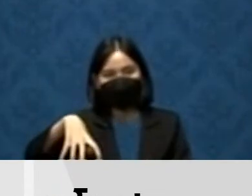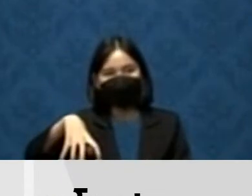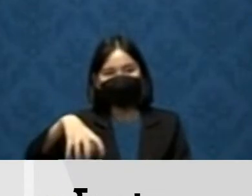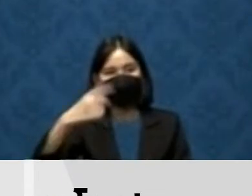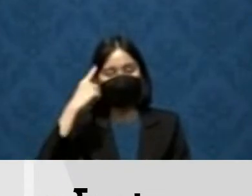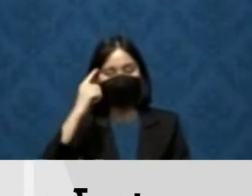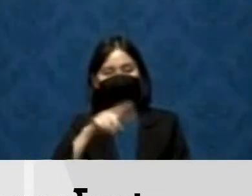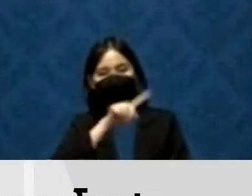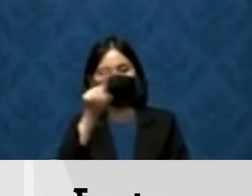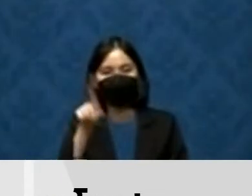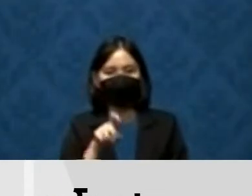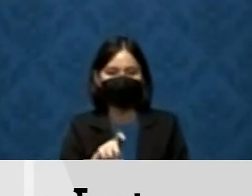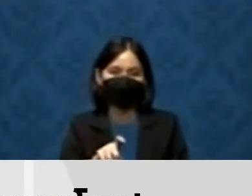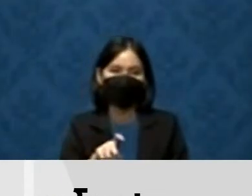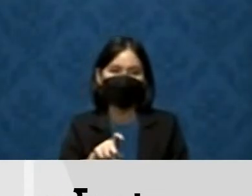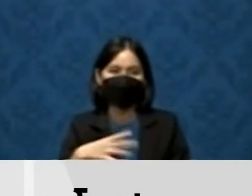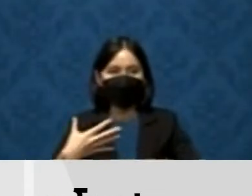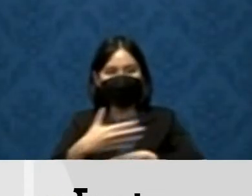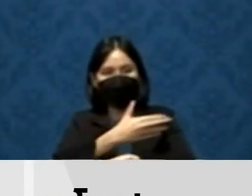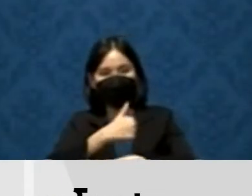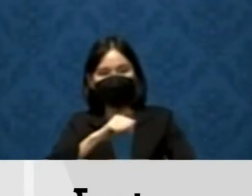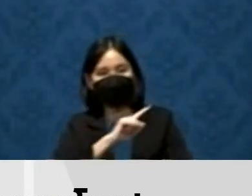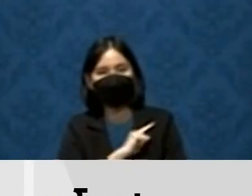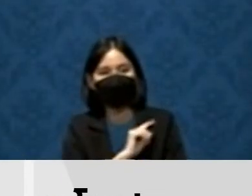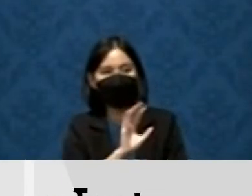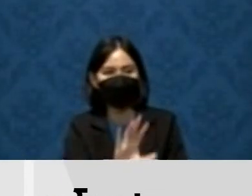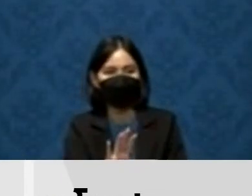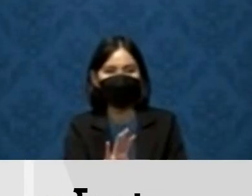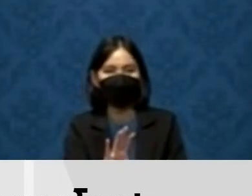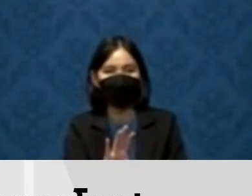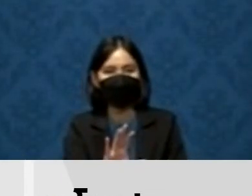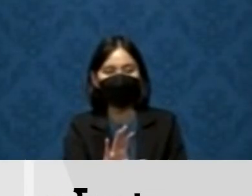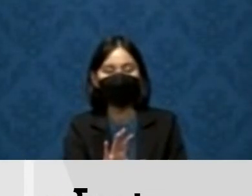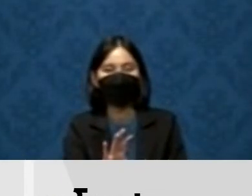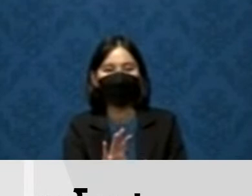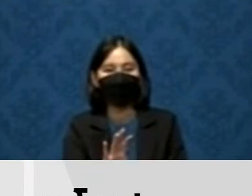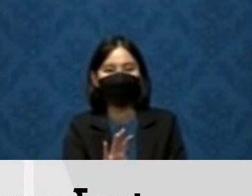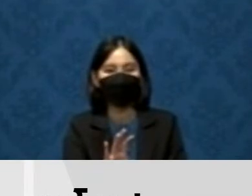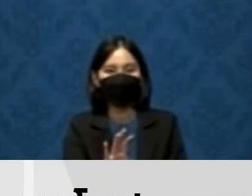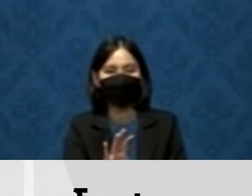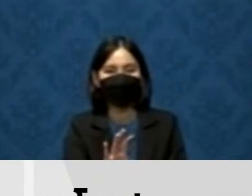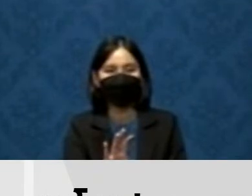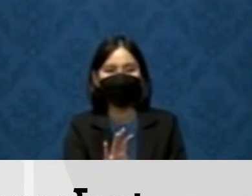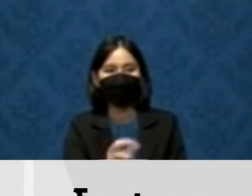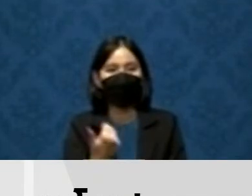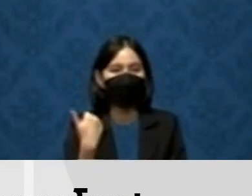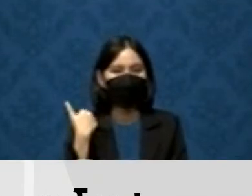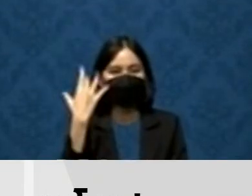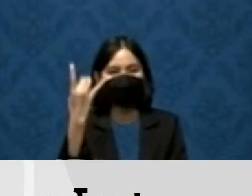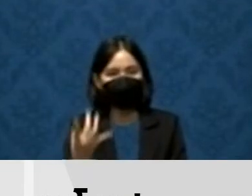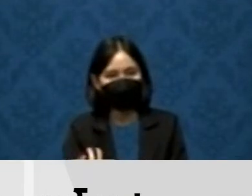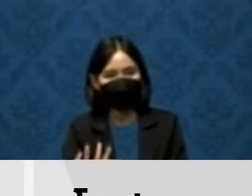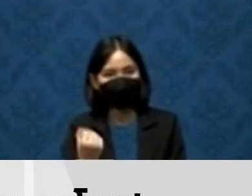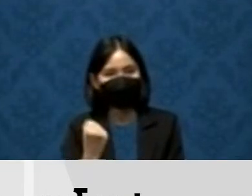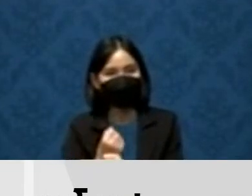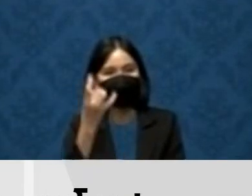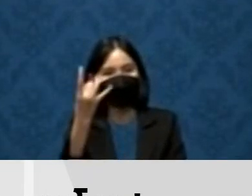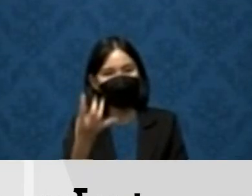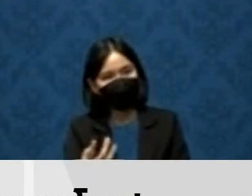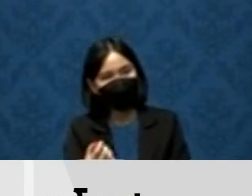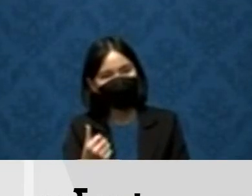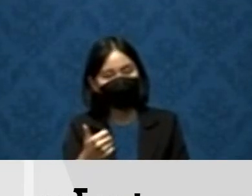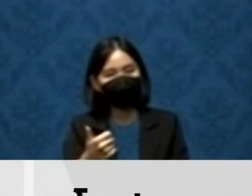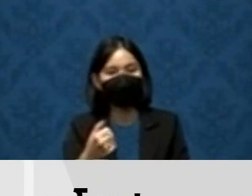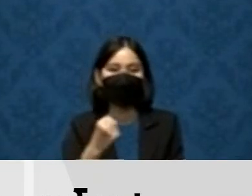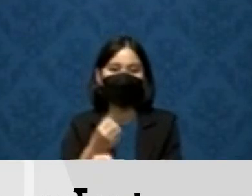ะเดี๋ยวผมจะอ่านให้คุณผู้ชมแล้วก็ทั้งสองท่านฟังนะฮะเมื่อสักครู่ที่ผ่านมาเพื่อนสมาชิกจากกรุงเทพบอกว่าสายโทรคมนาคมที่ อะไรน